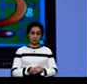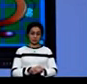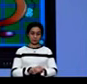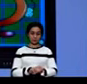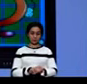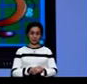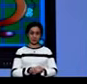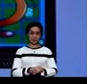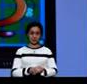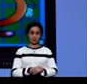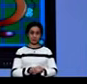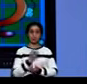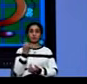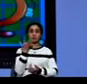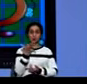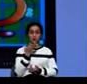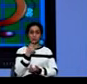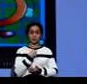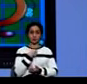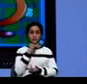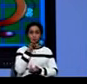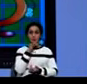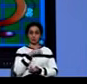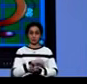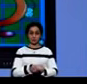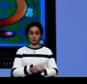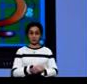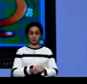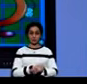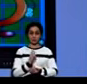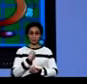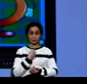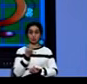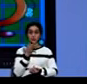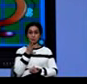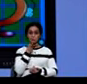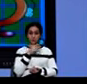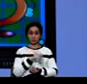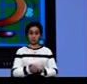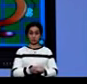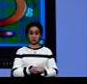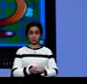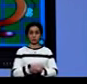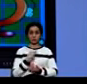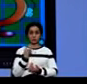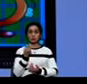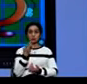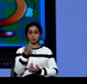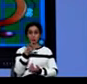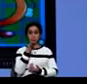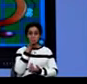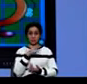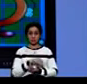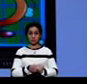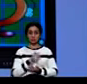вопросительные предложения. Сколько мне лет? Мен нечёшдаман. Сколько тебе